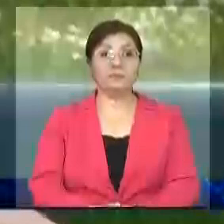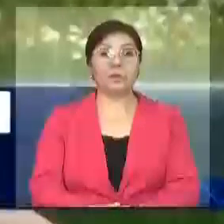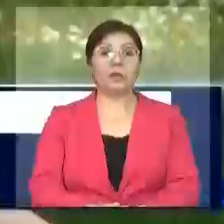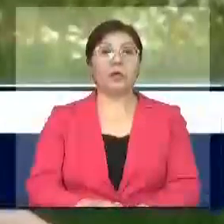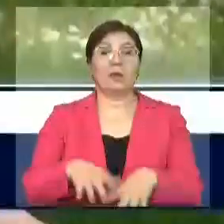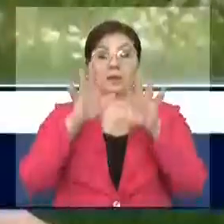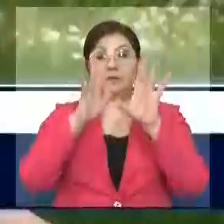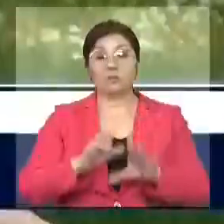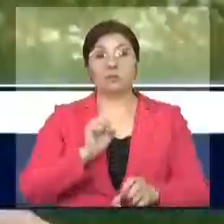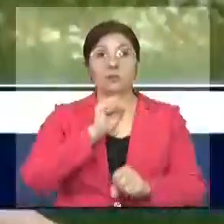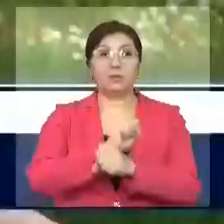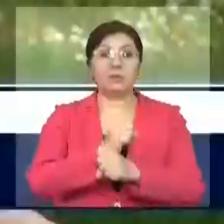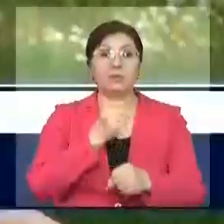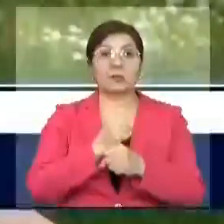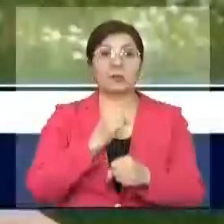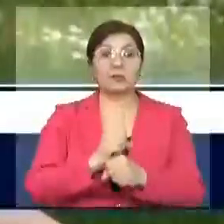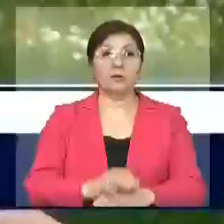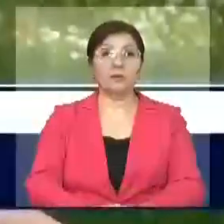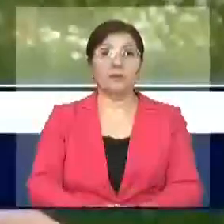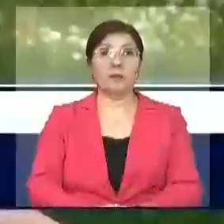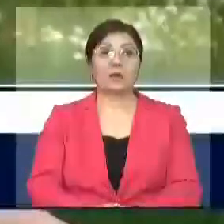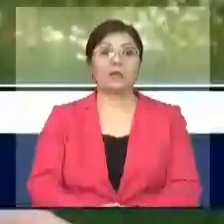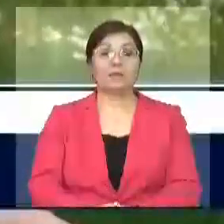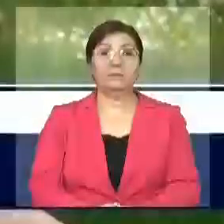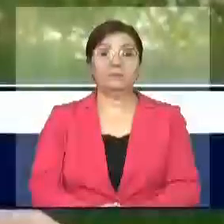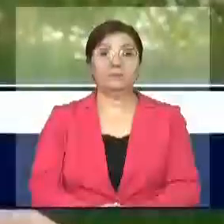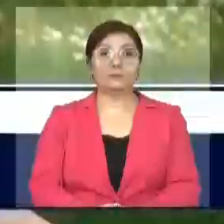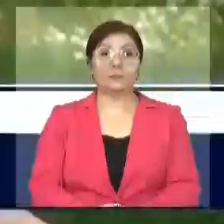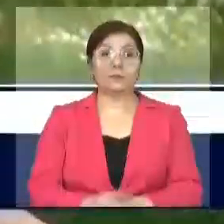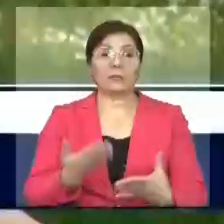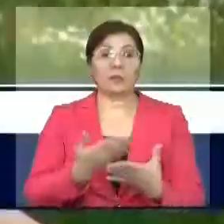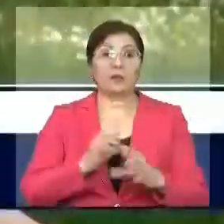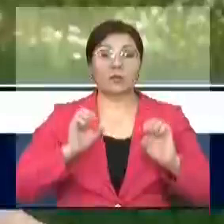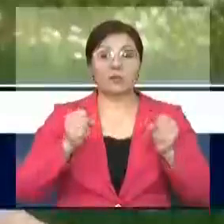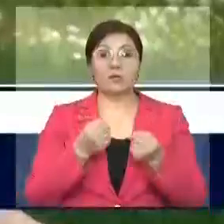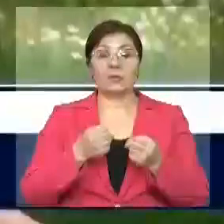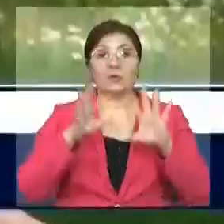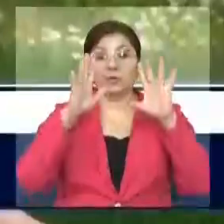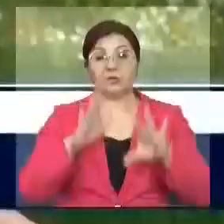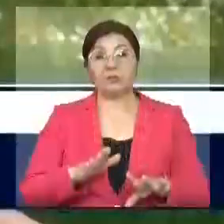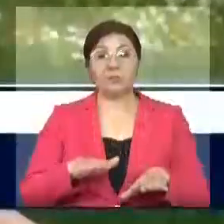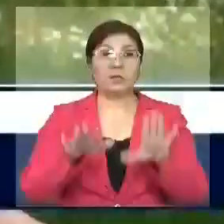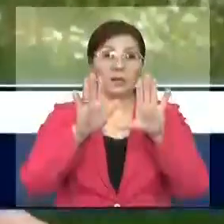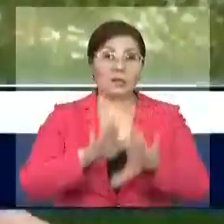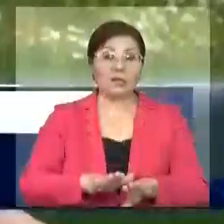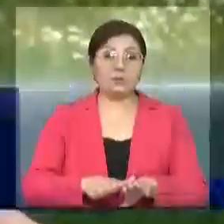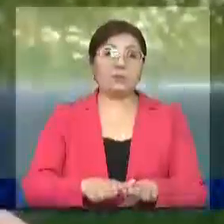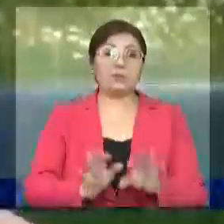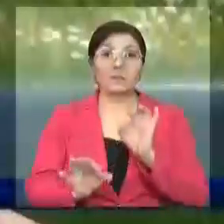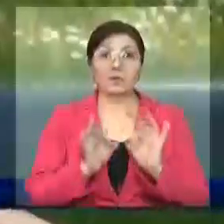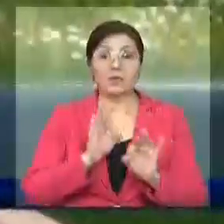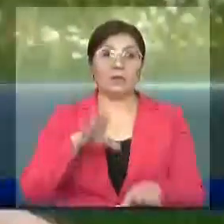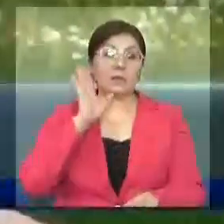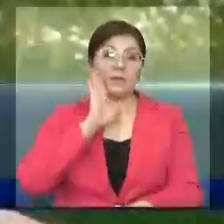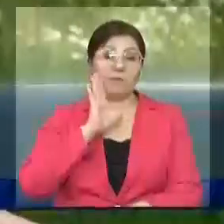делаем. Стерню выше оставляем, чтобы снег ложился. В принципе, зимой снег лежал хорошо на полях.